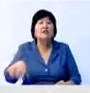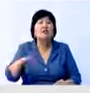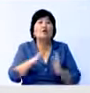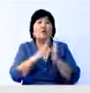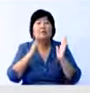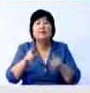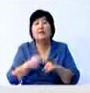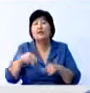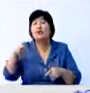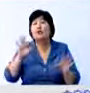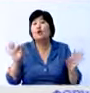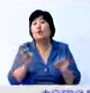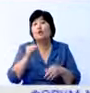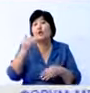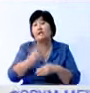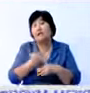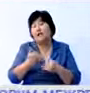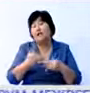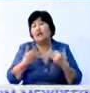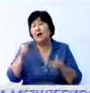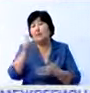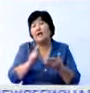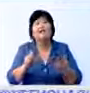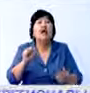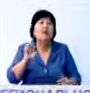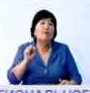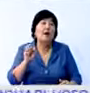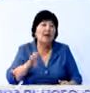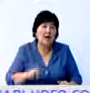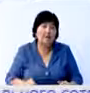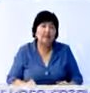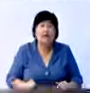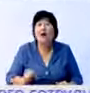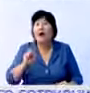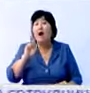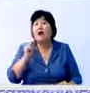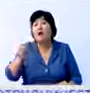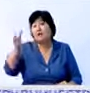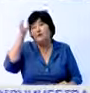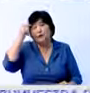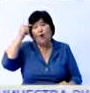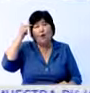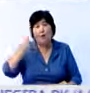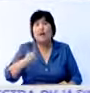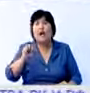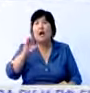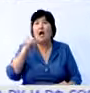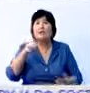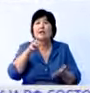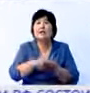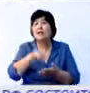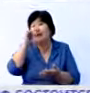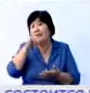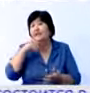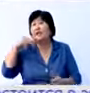провели литературно-музыкальный вечер, посвященный поэзии Абая. Акын – философ, ученый. Абай занимает особое место в